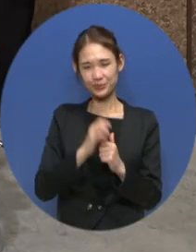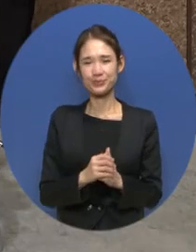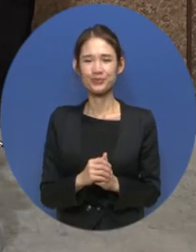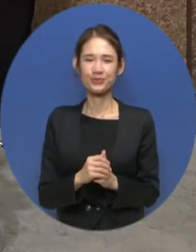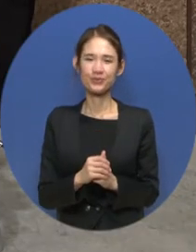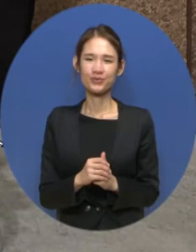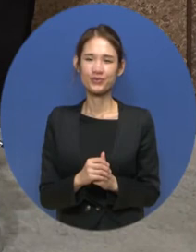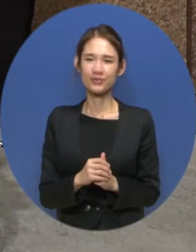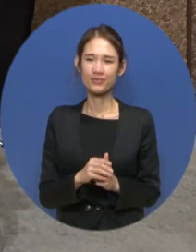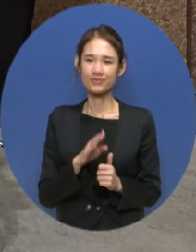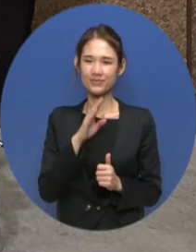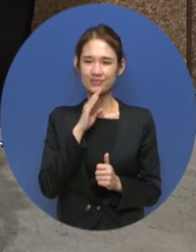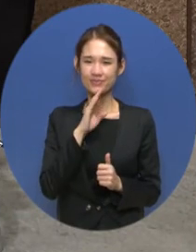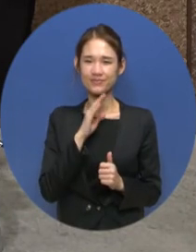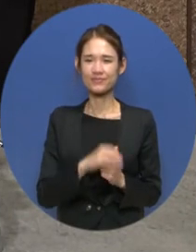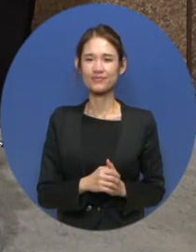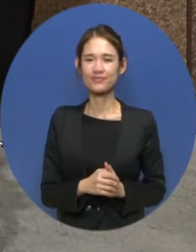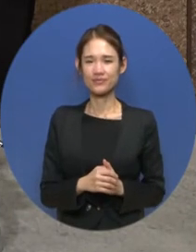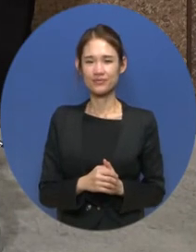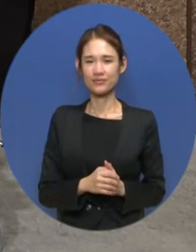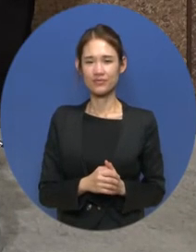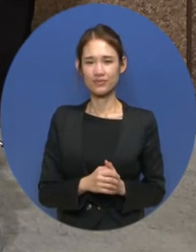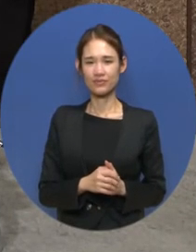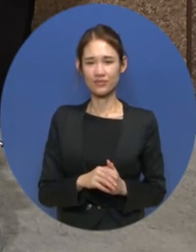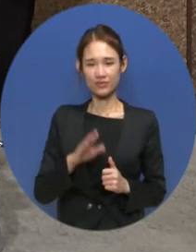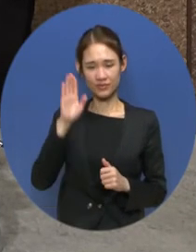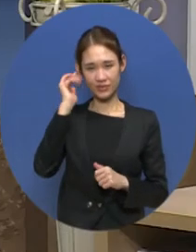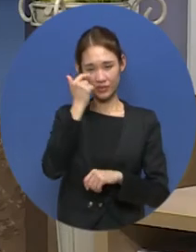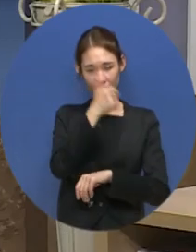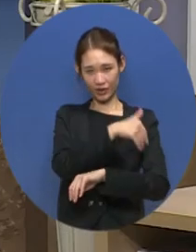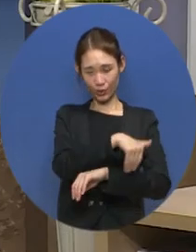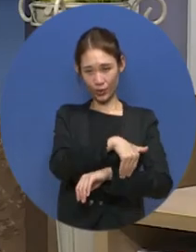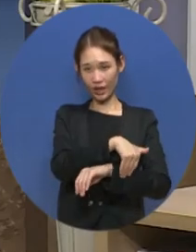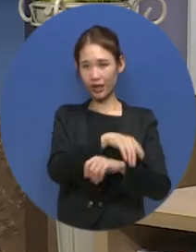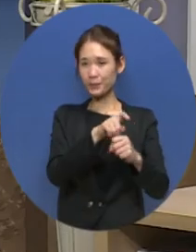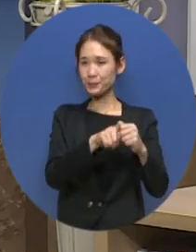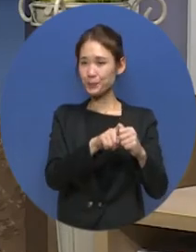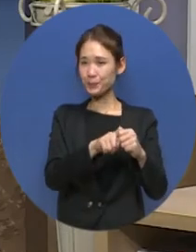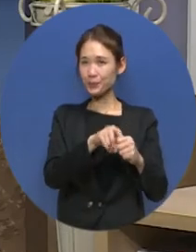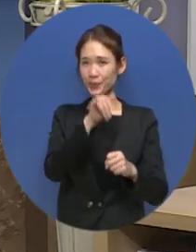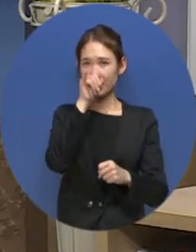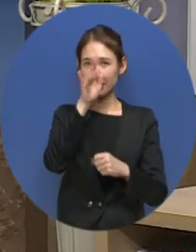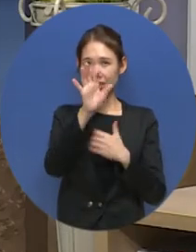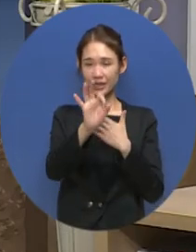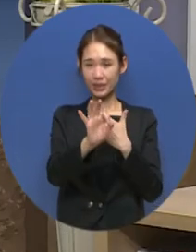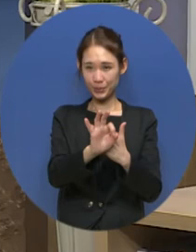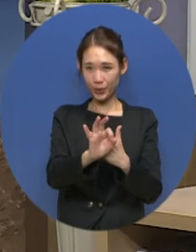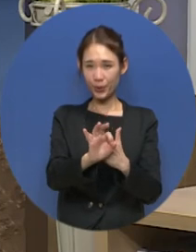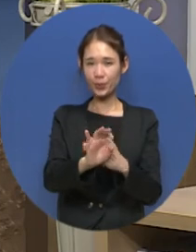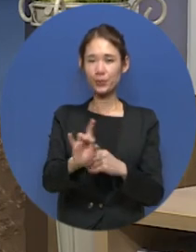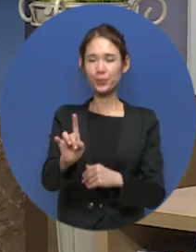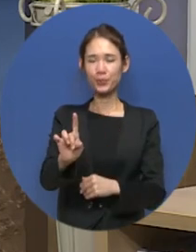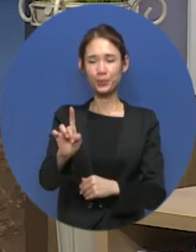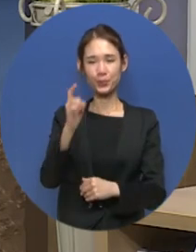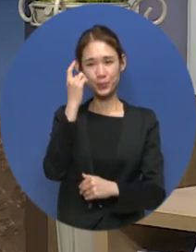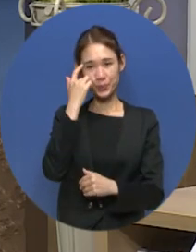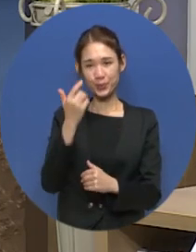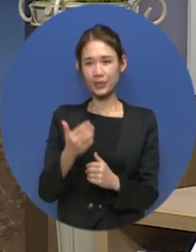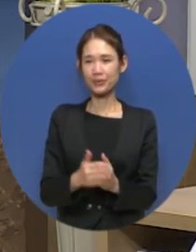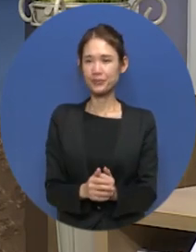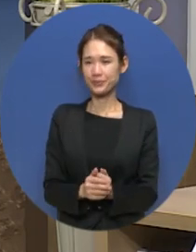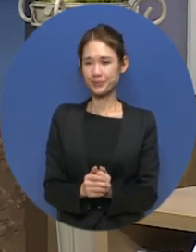네. 네. 네. 그렇다면 이제 앞으로의 그 계획과 목표가 있으시다면 네네.